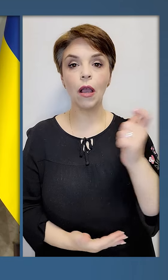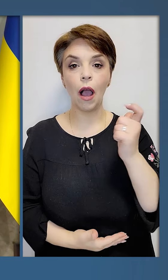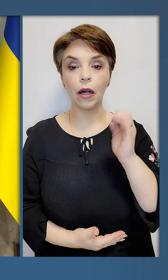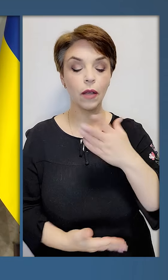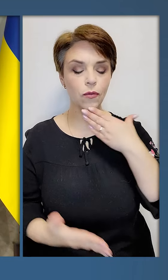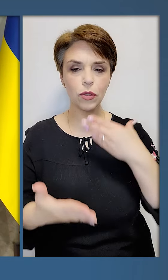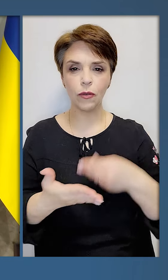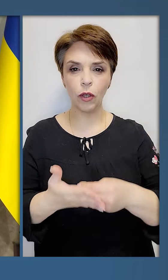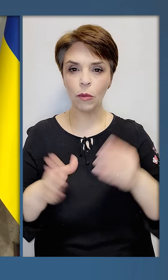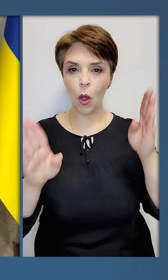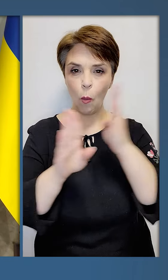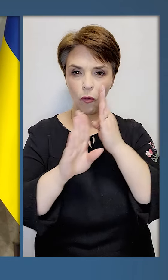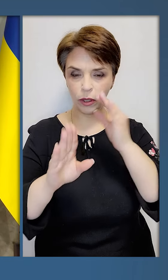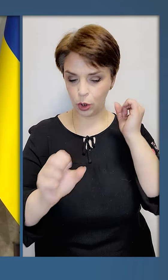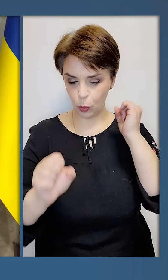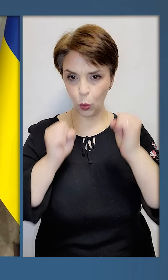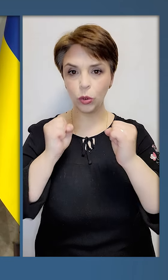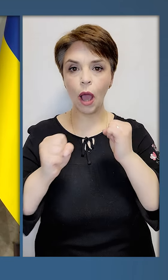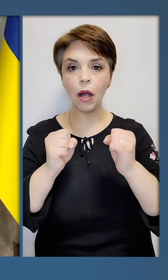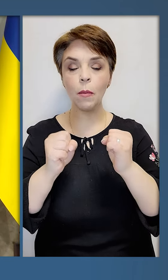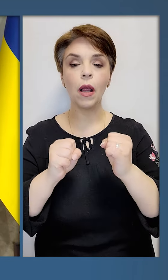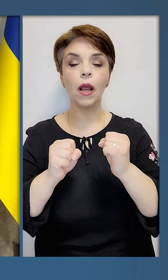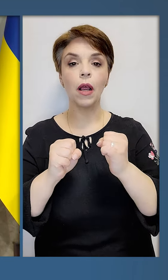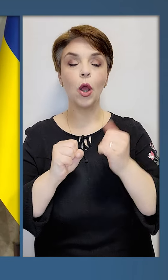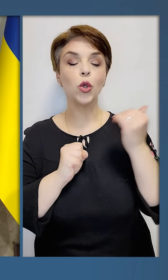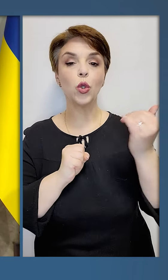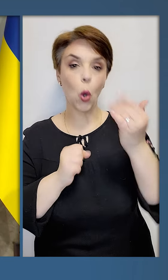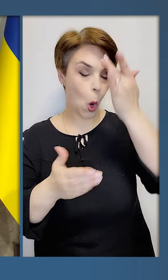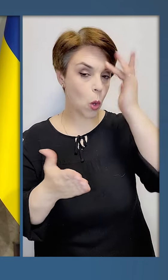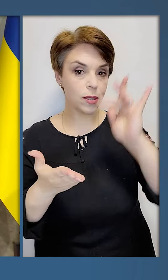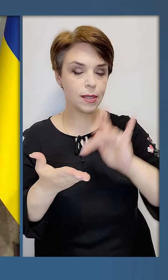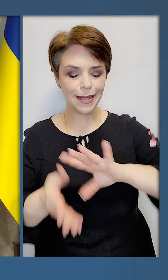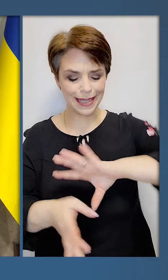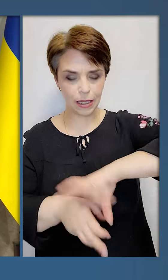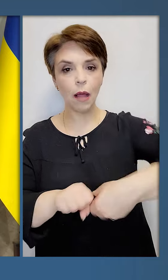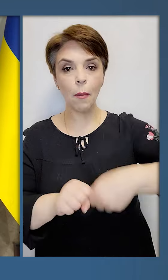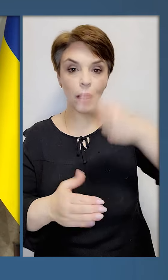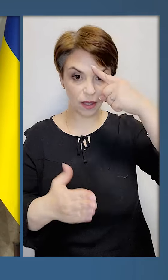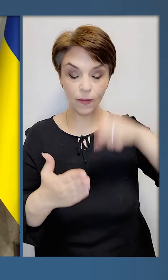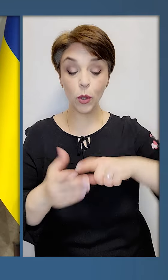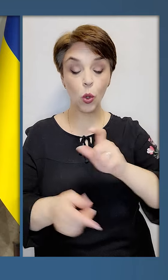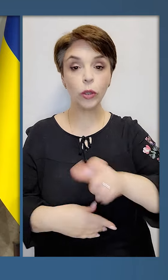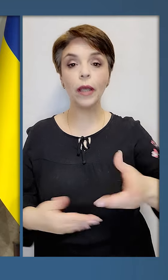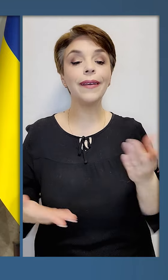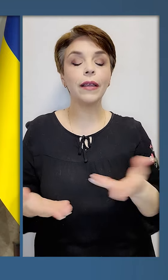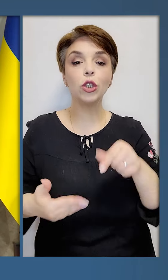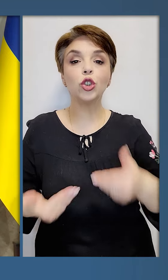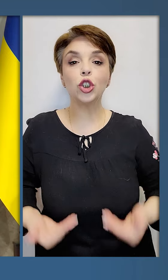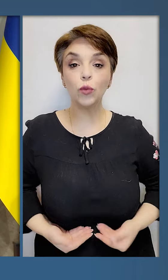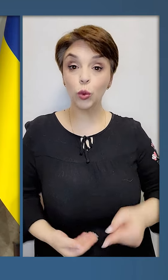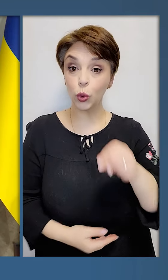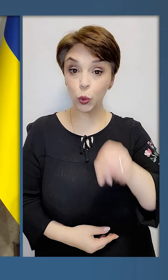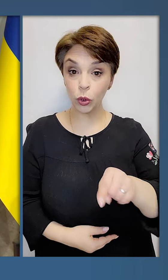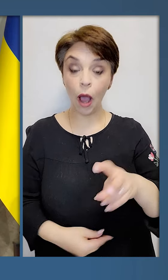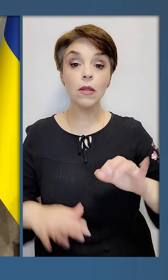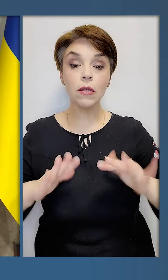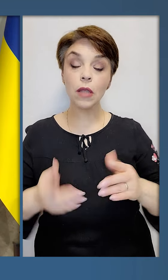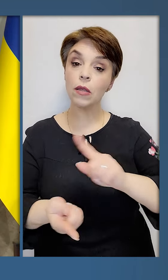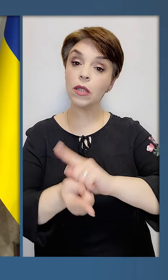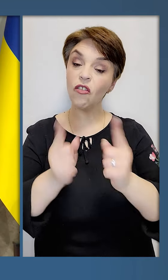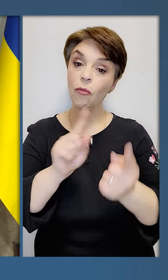Харків своїми повітряними ударами. Його ціль – зламати віру людей, які живуть тут. Але